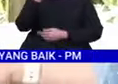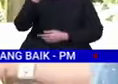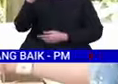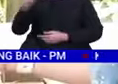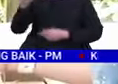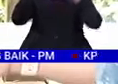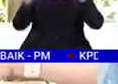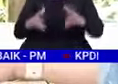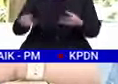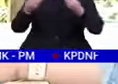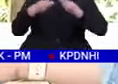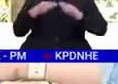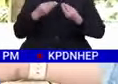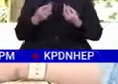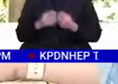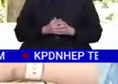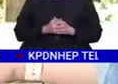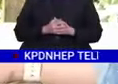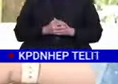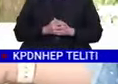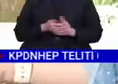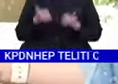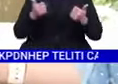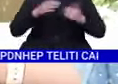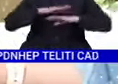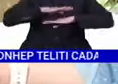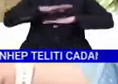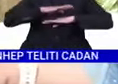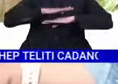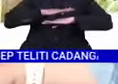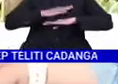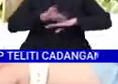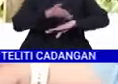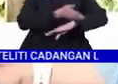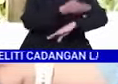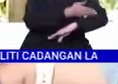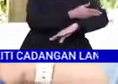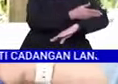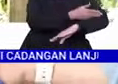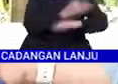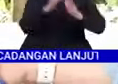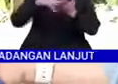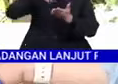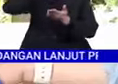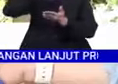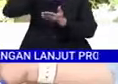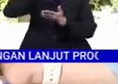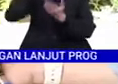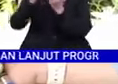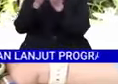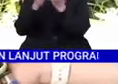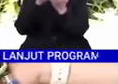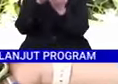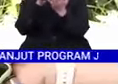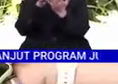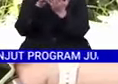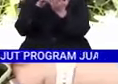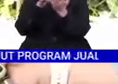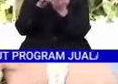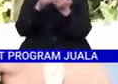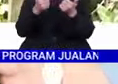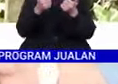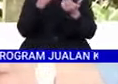please Fatih sobat lain komole tombol cek baik sepatu belajar Revo dapat start